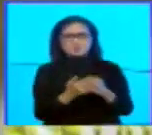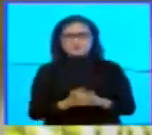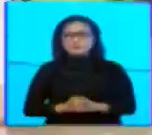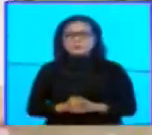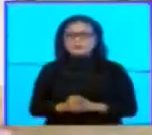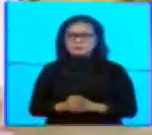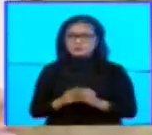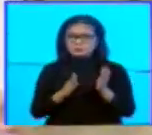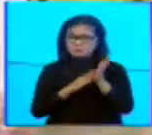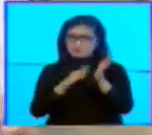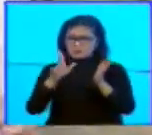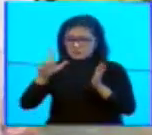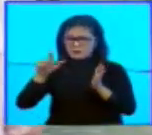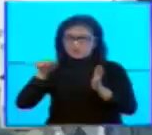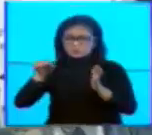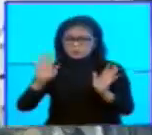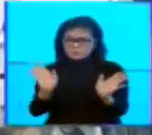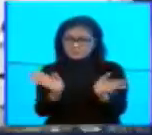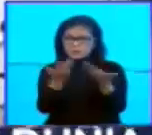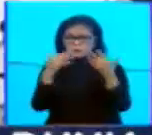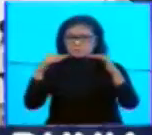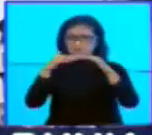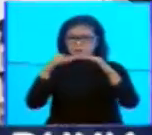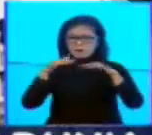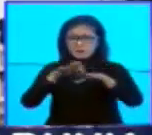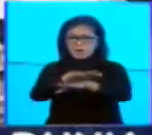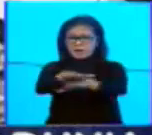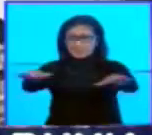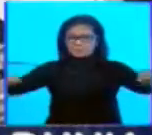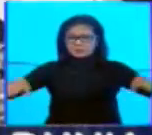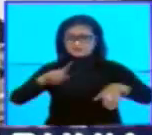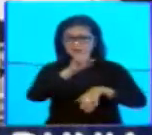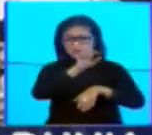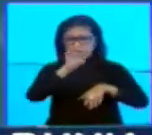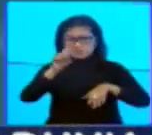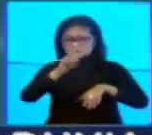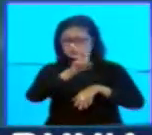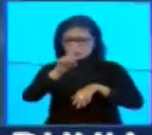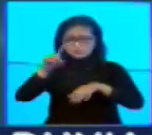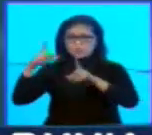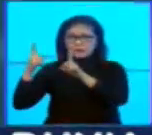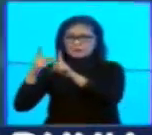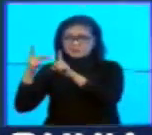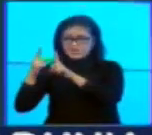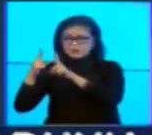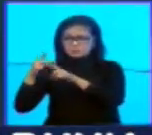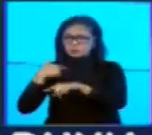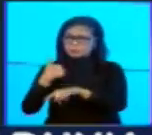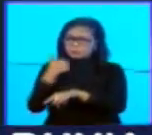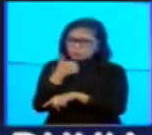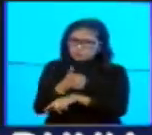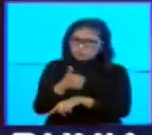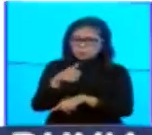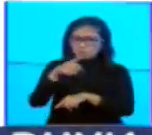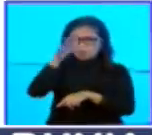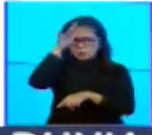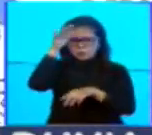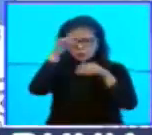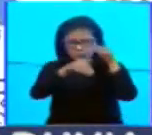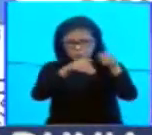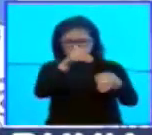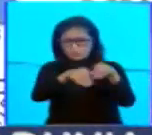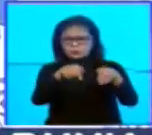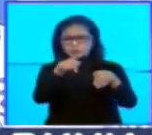Movieland akan dibangun di lahan seluas 21 hektar dengan dilengkapi berbagai kebutuhan untuk proses produksi film dan serial TV.